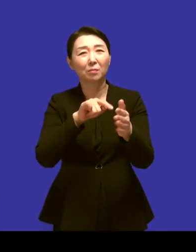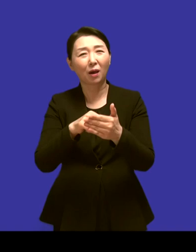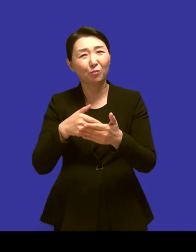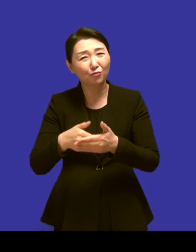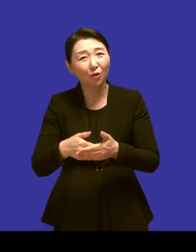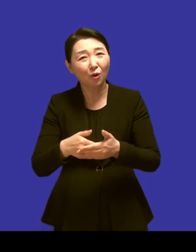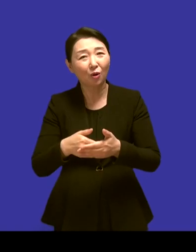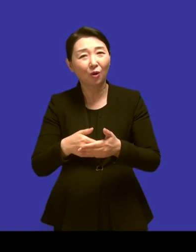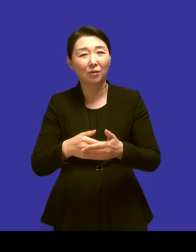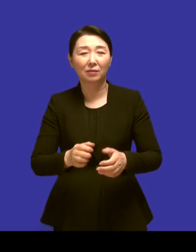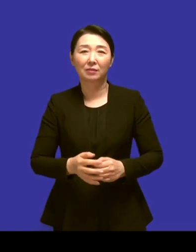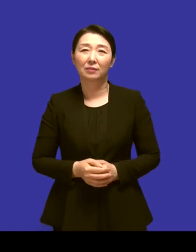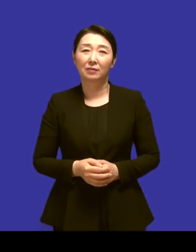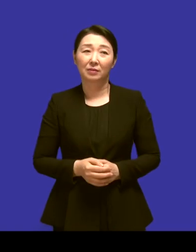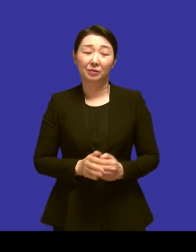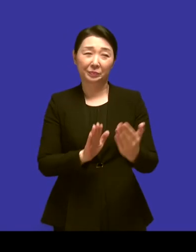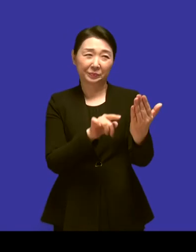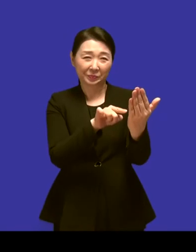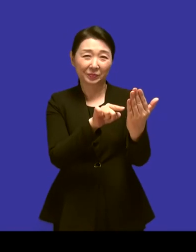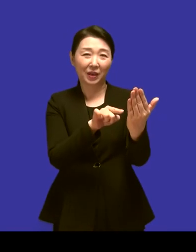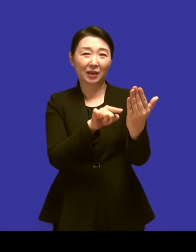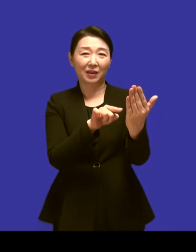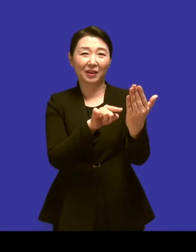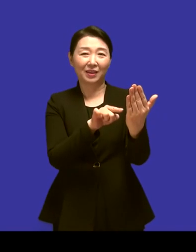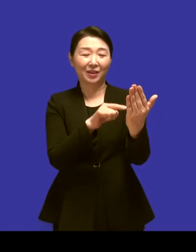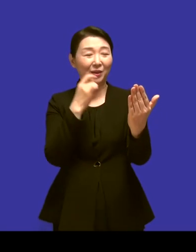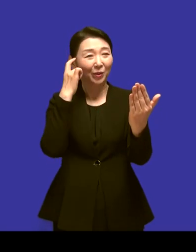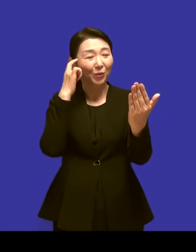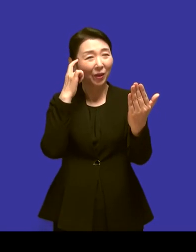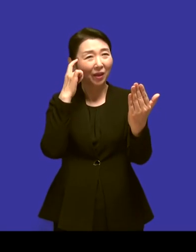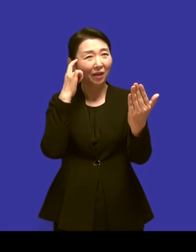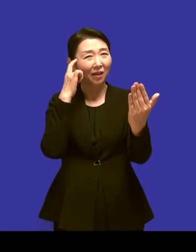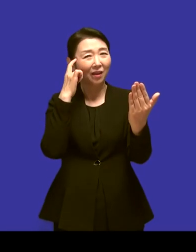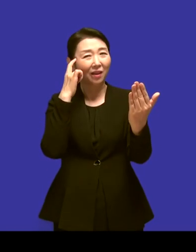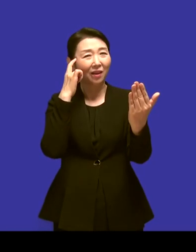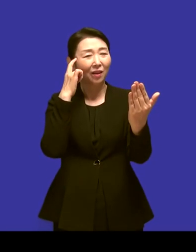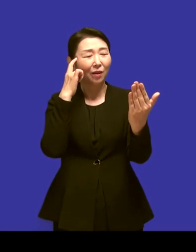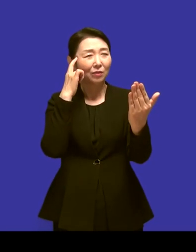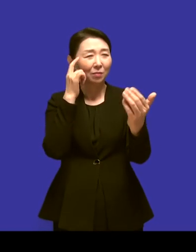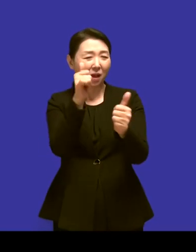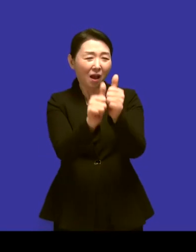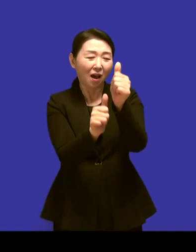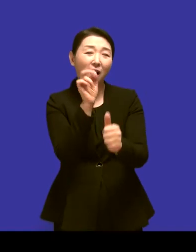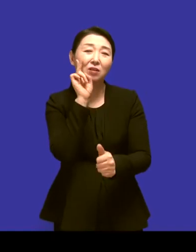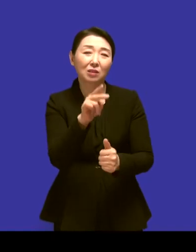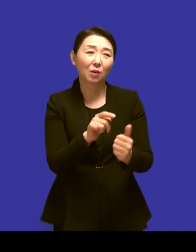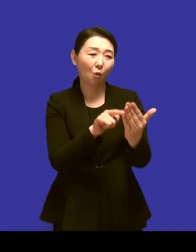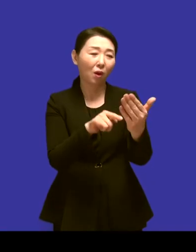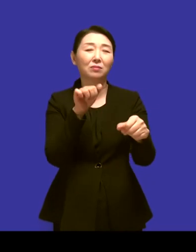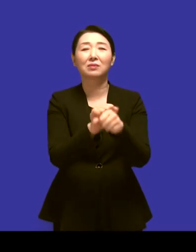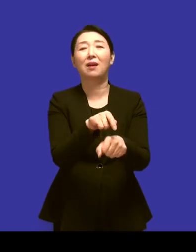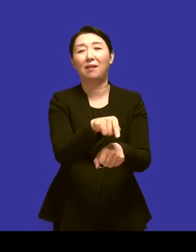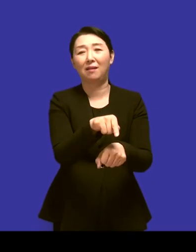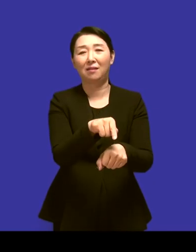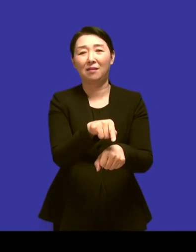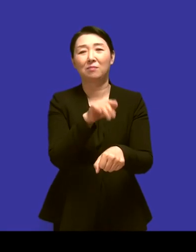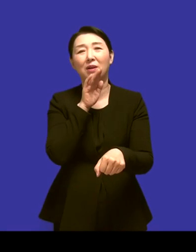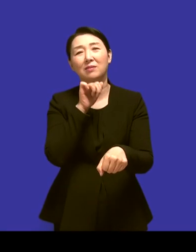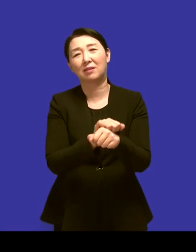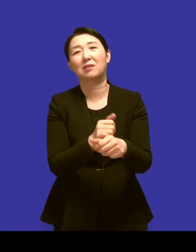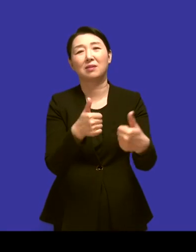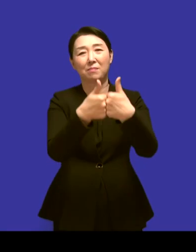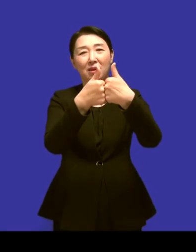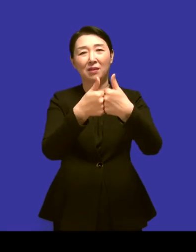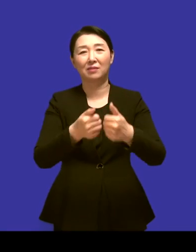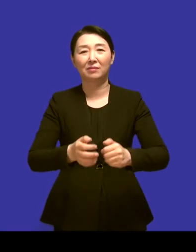제 상대편이었던 분이랑 이제 의도치 않게 엄청 빡센 대진이 됐어가지고 네네네. 제 상대편이 엄청 잘하시는 분이에요. 예, 아주 잘하는 분이랑